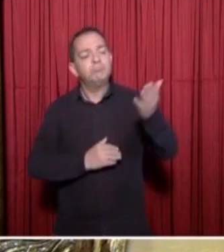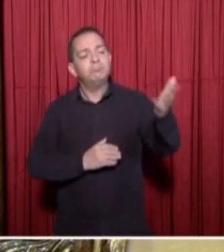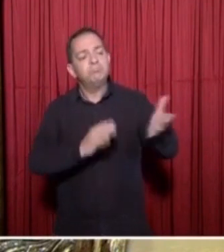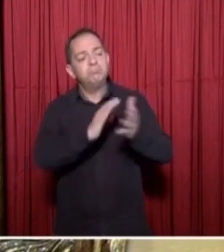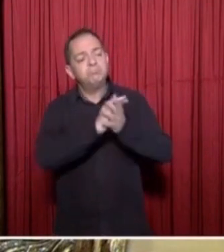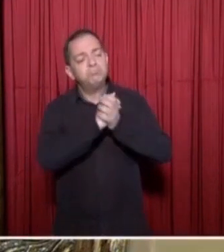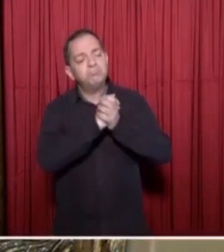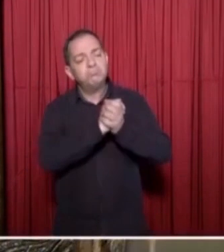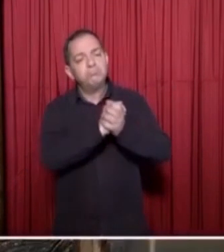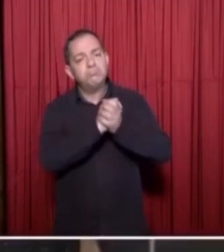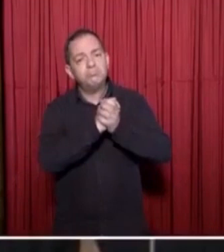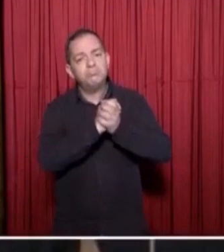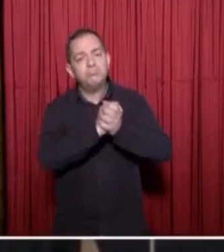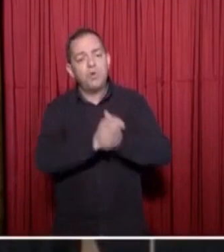και